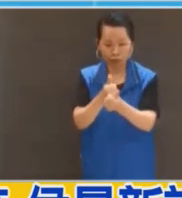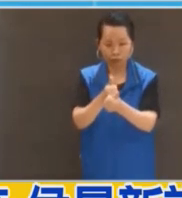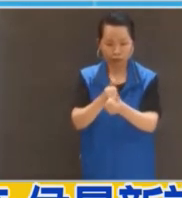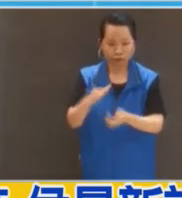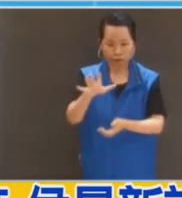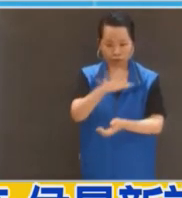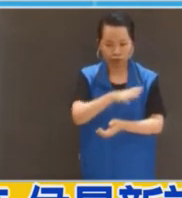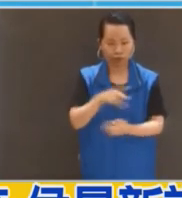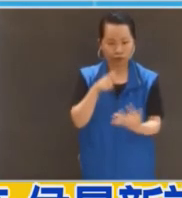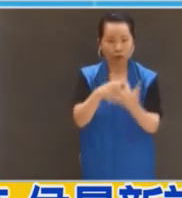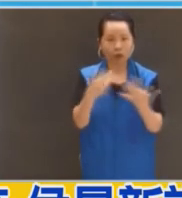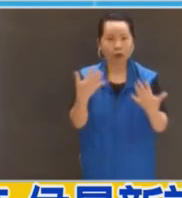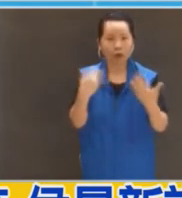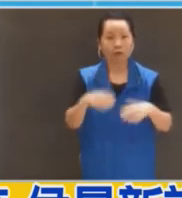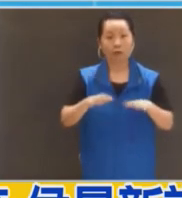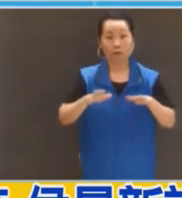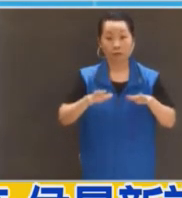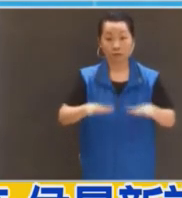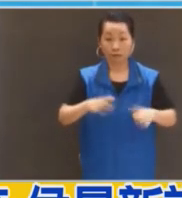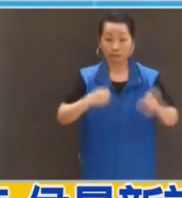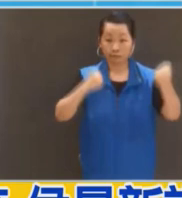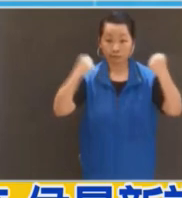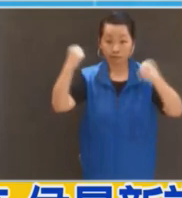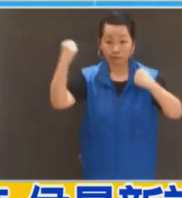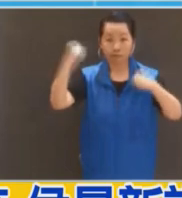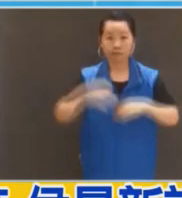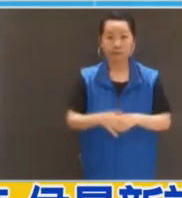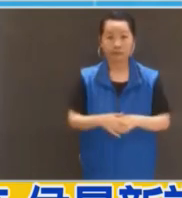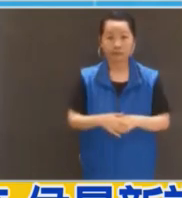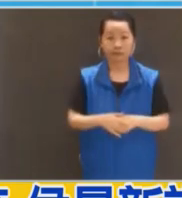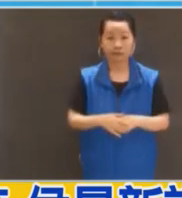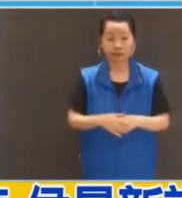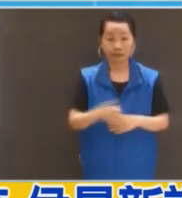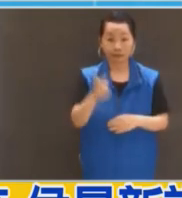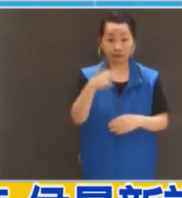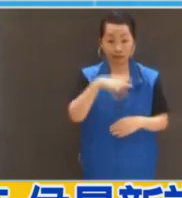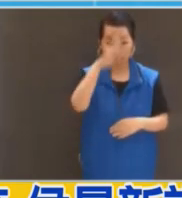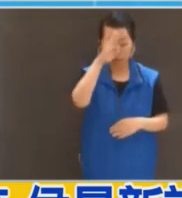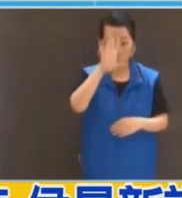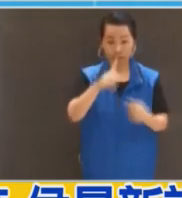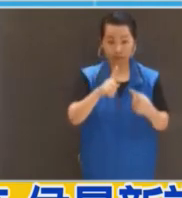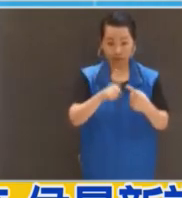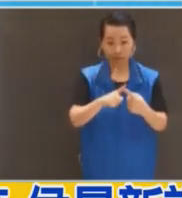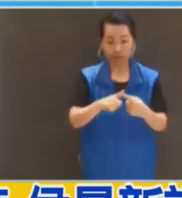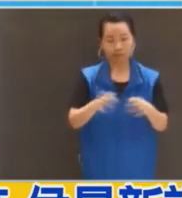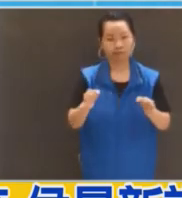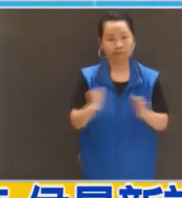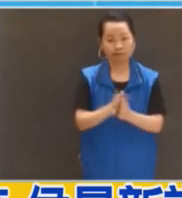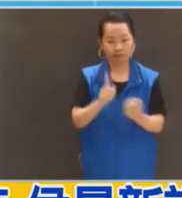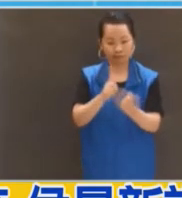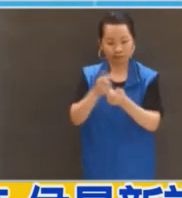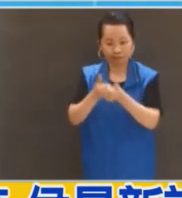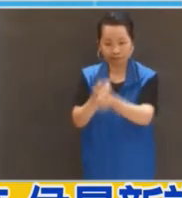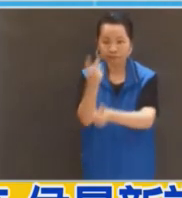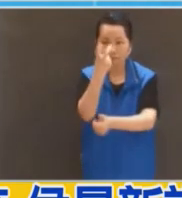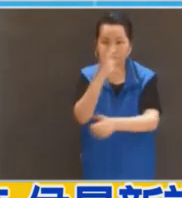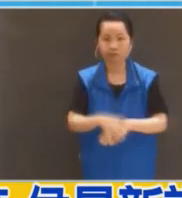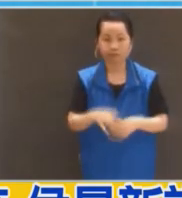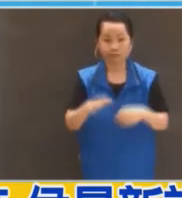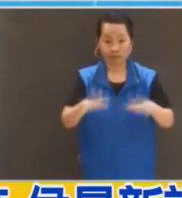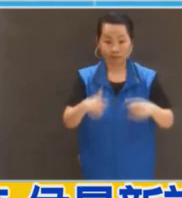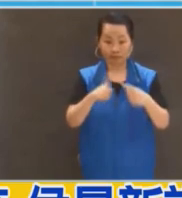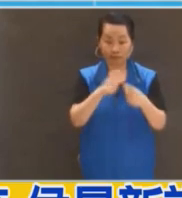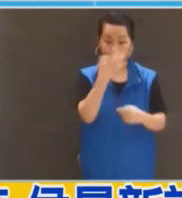了解，包括今天早上来的确诊个案，我们也同步举行意调。所以今天